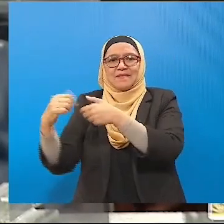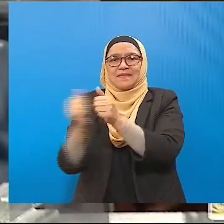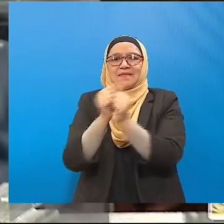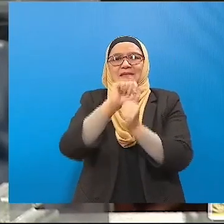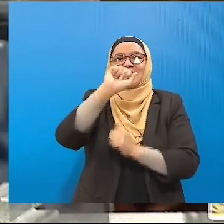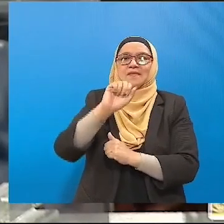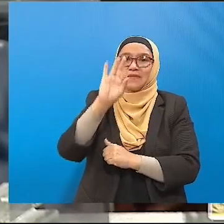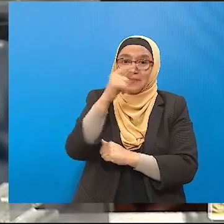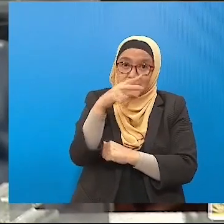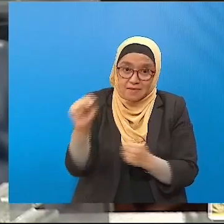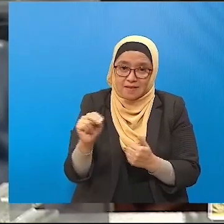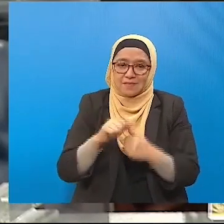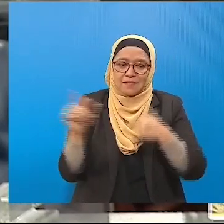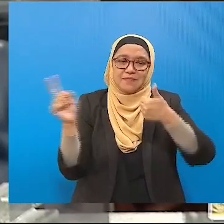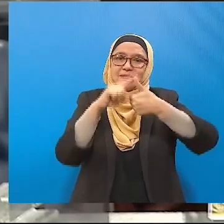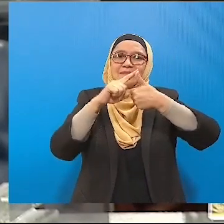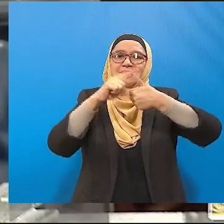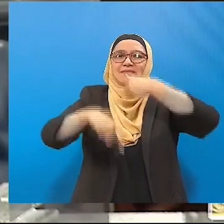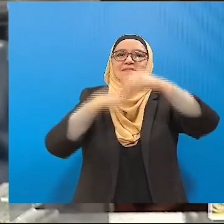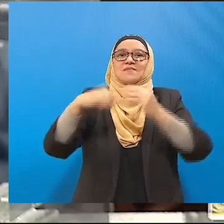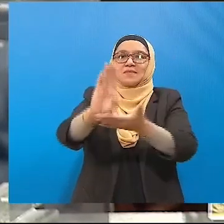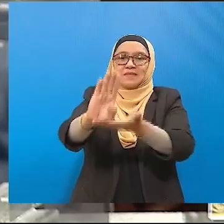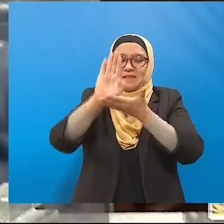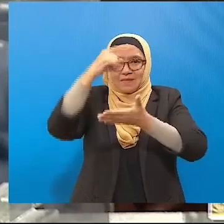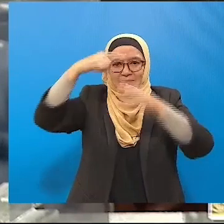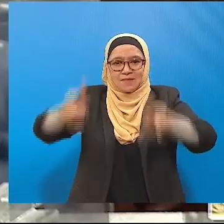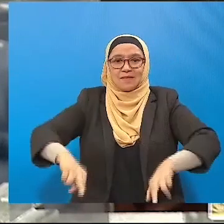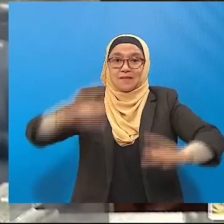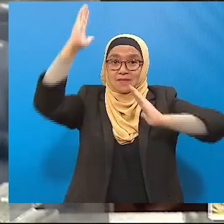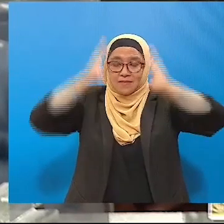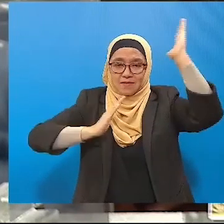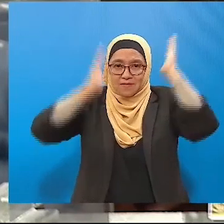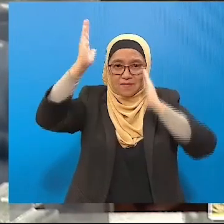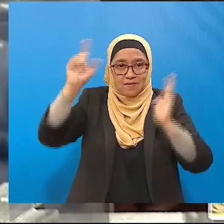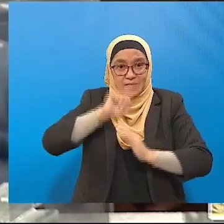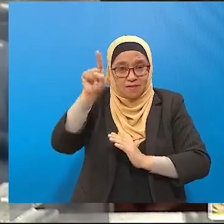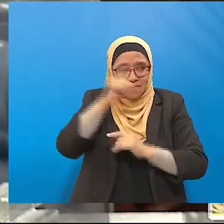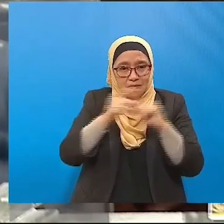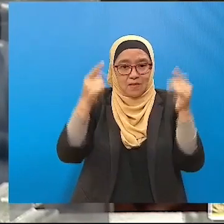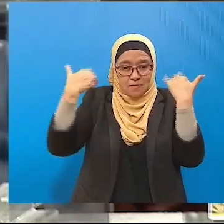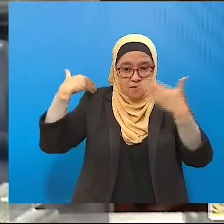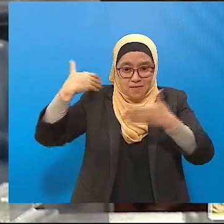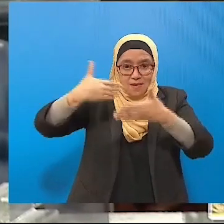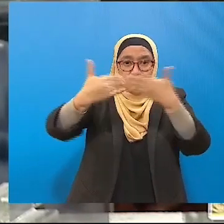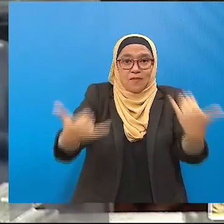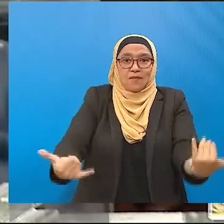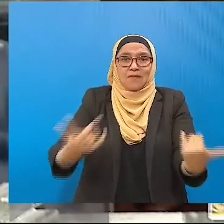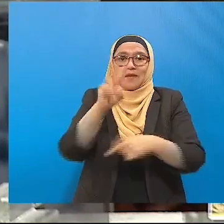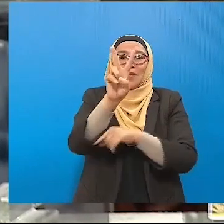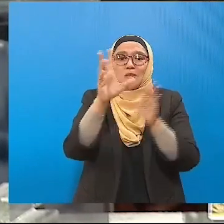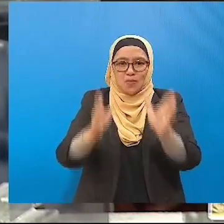berkenaan bantuan kepada rakyat Malaysia di Afghanistan, sehingga hari ini terdapat hanya 2 orang warga negara Malaysia